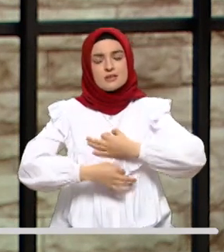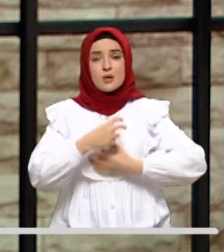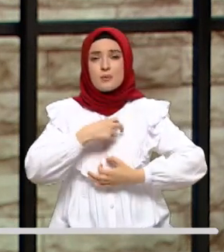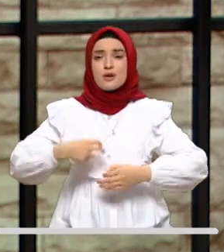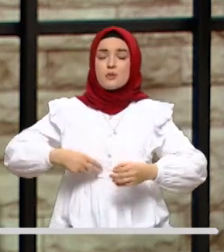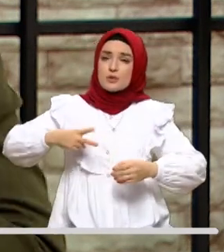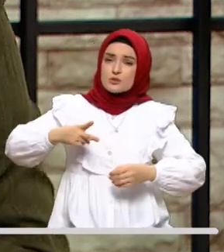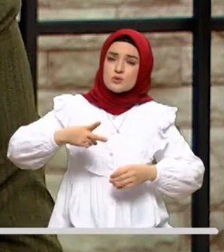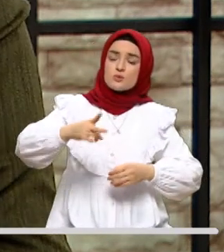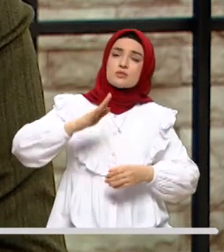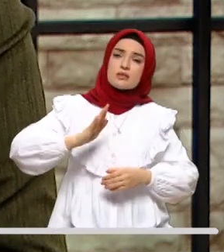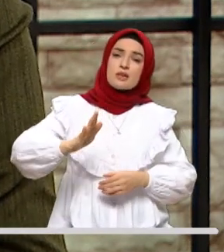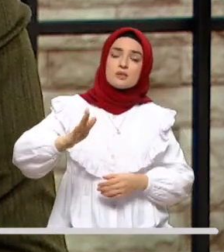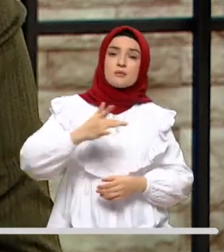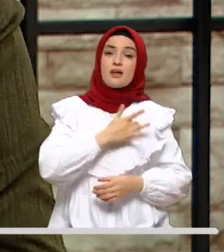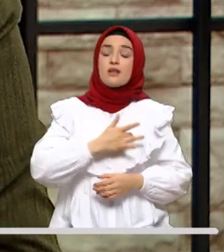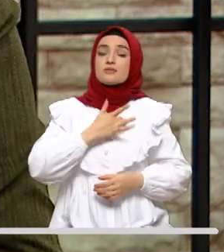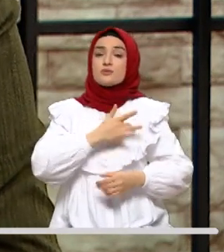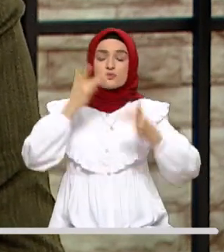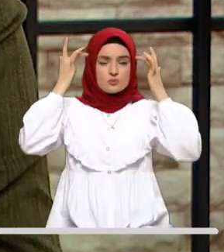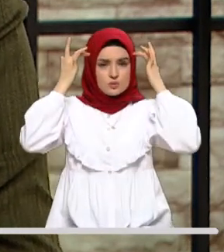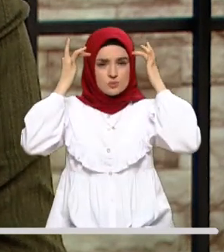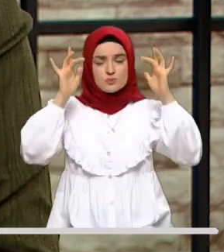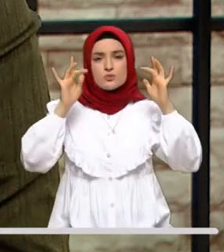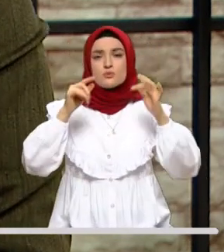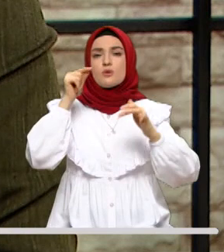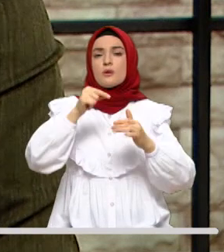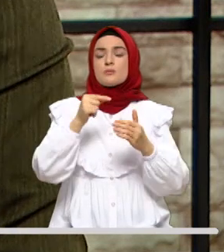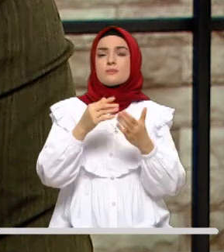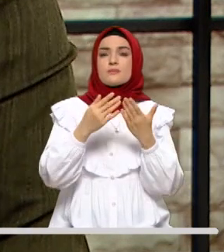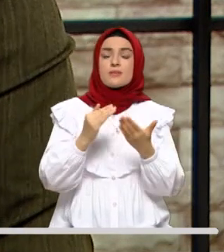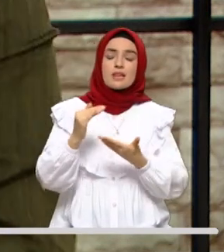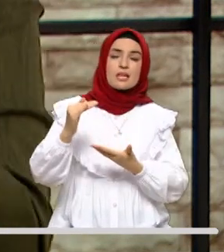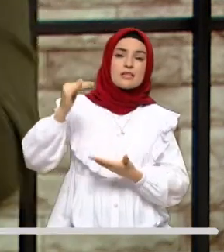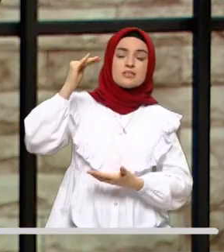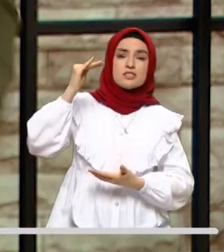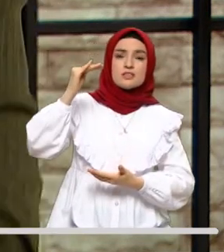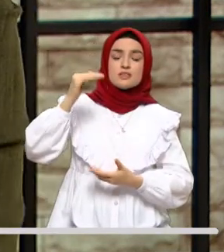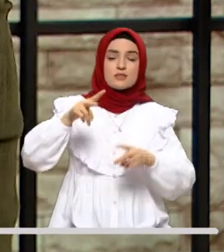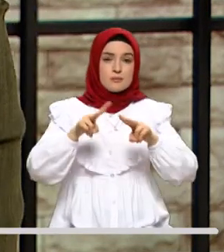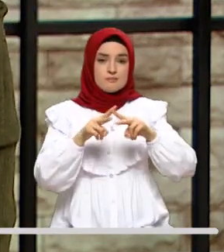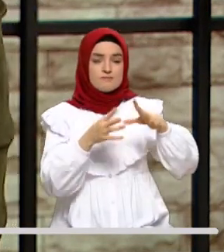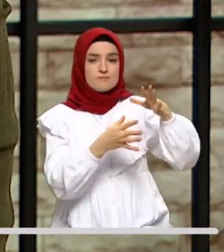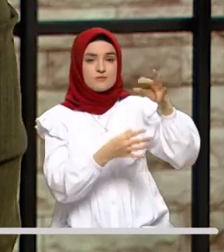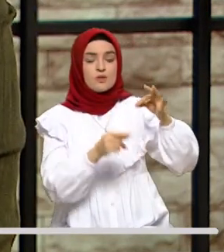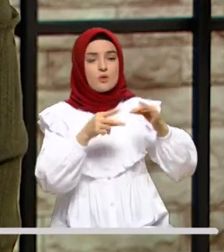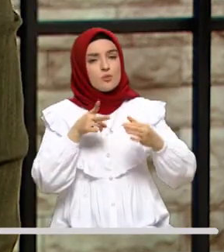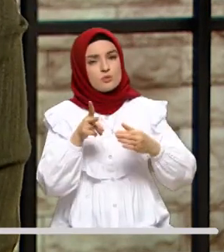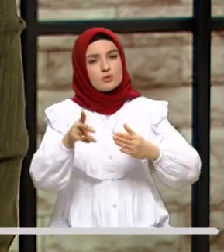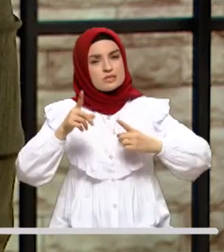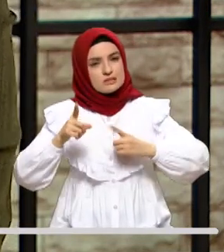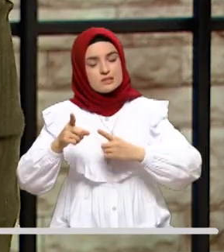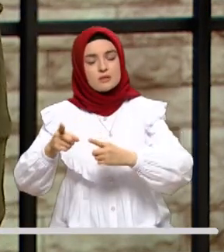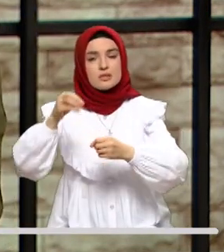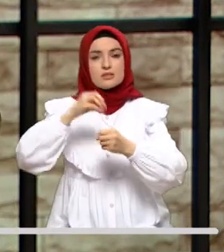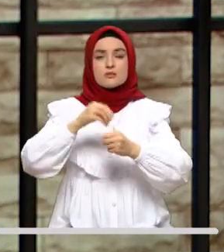yolundan yürümektir. Anadolu irfanı da, Anadolu irfanının yetiştirdiği Mehmet Akif de o yolu takip ettiği için